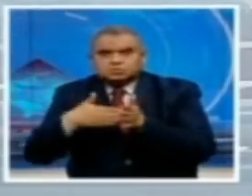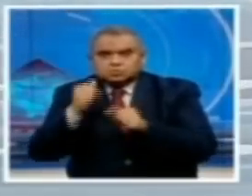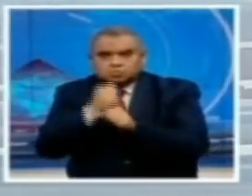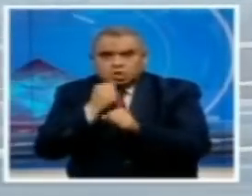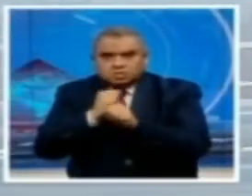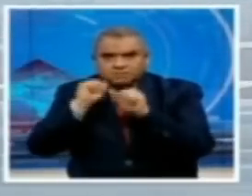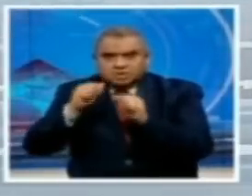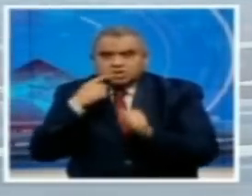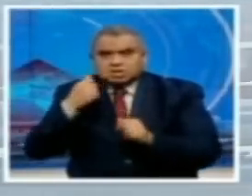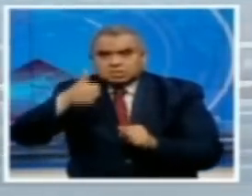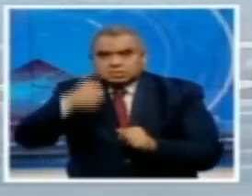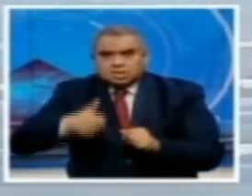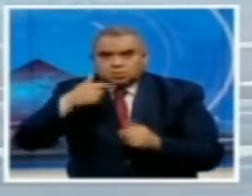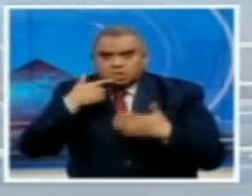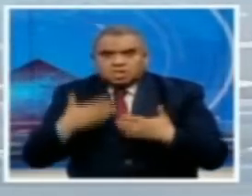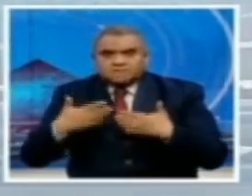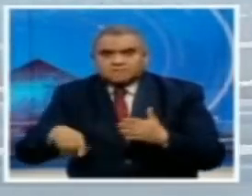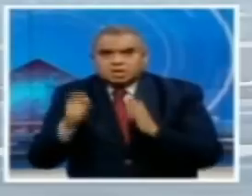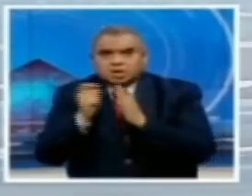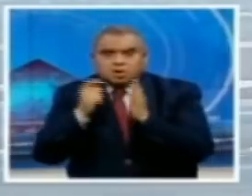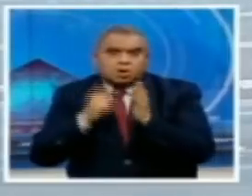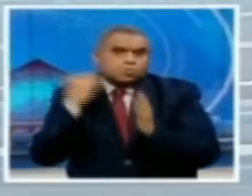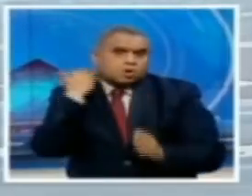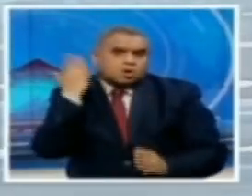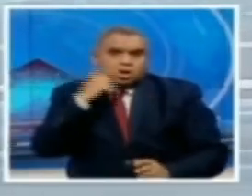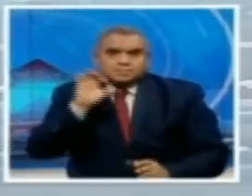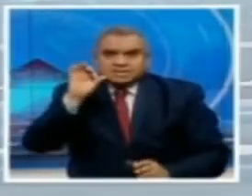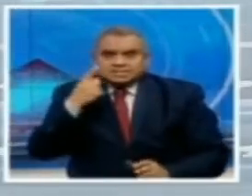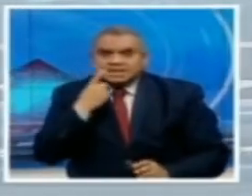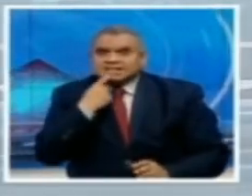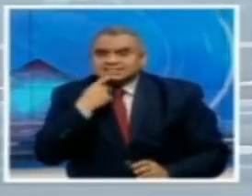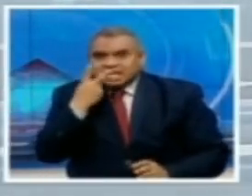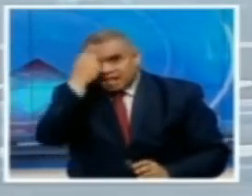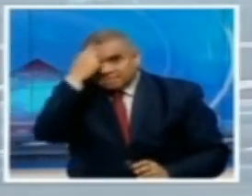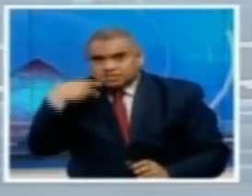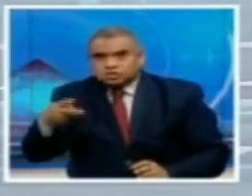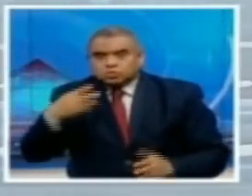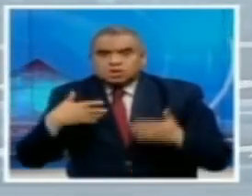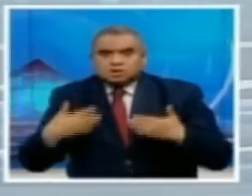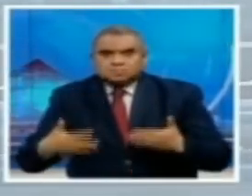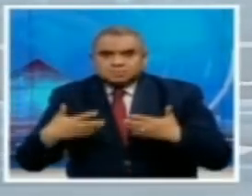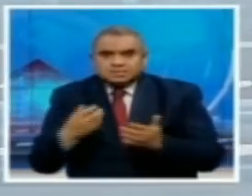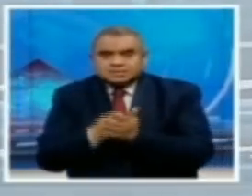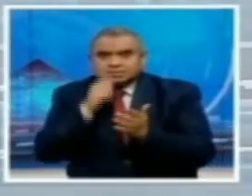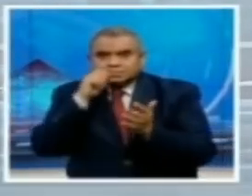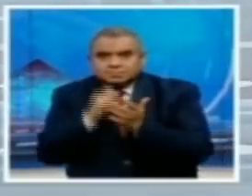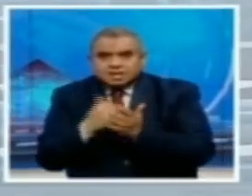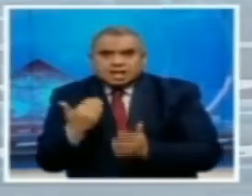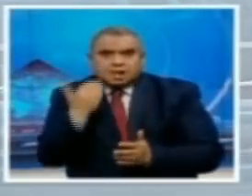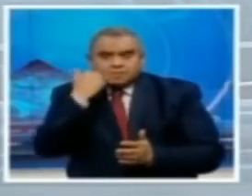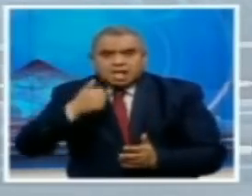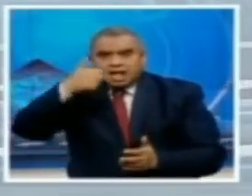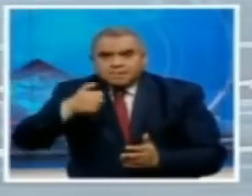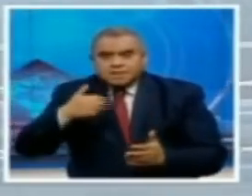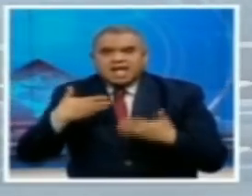العقاري والتسهيلات المقررة في قانون رقم 9 لعام 2022 لتيسير إجراءات تسجيل الملكية في